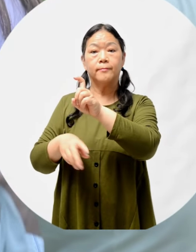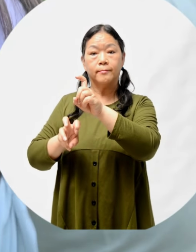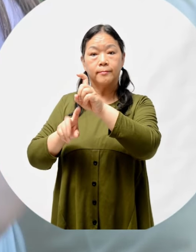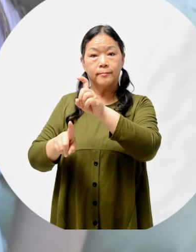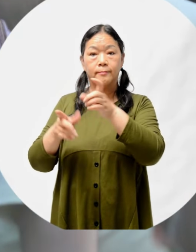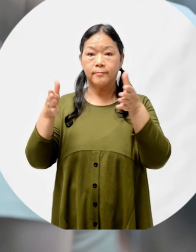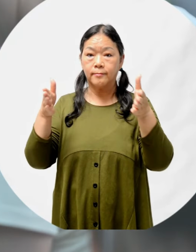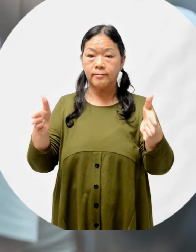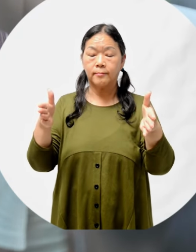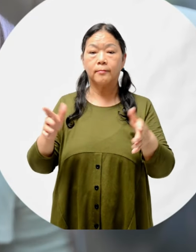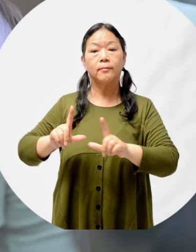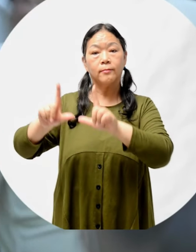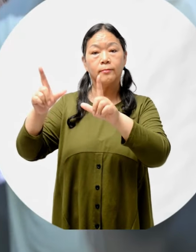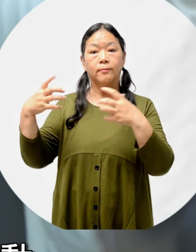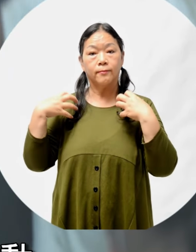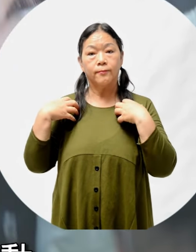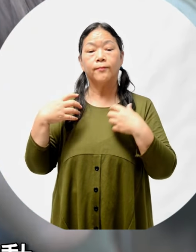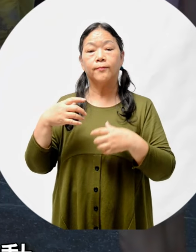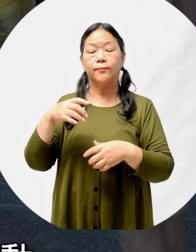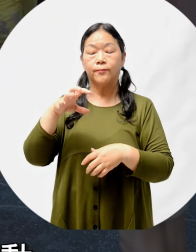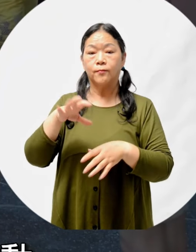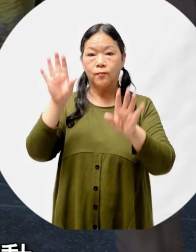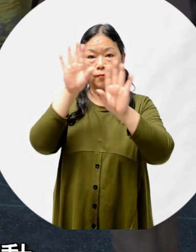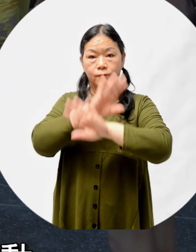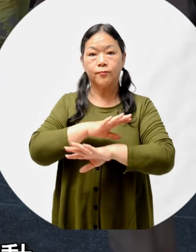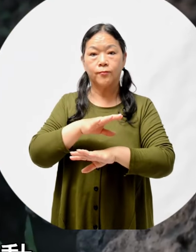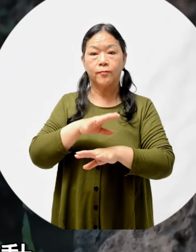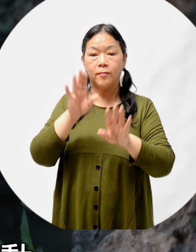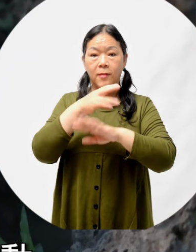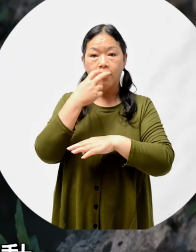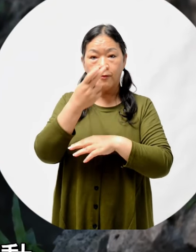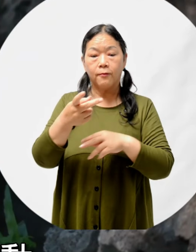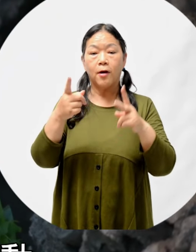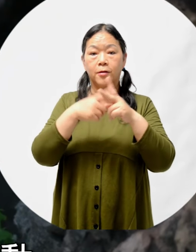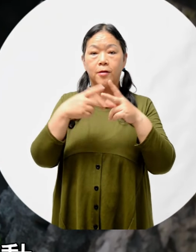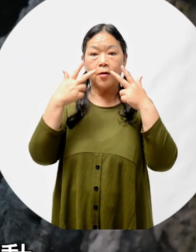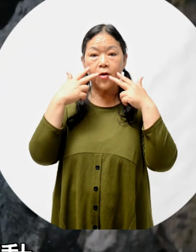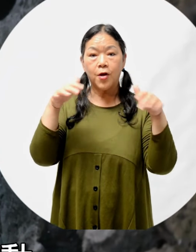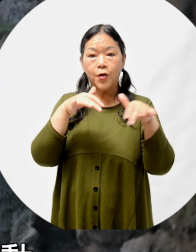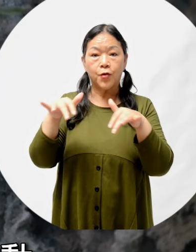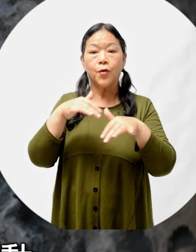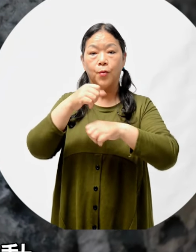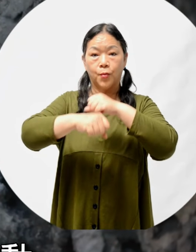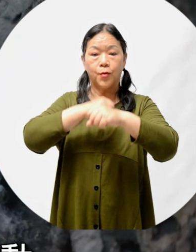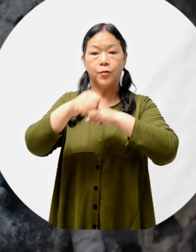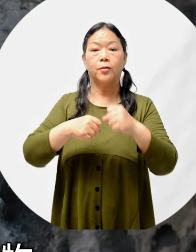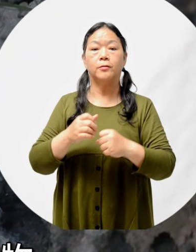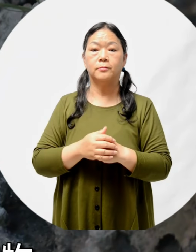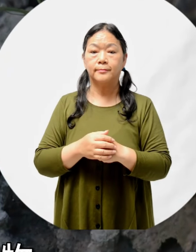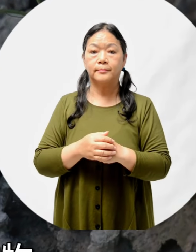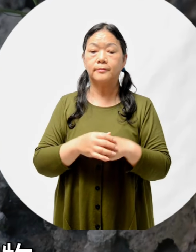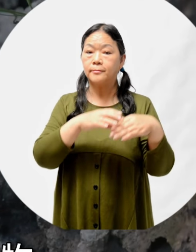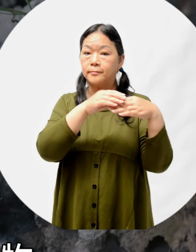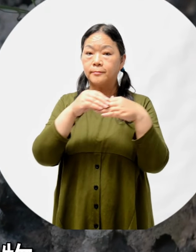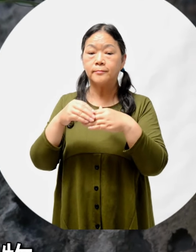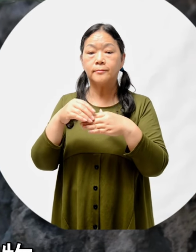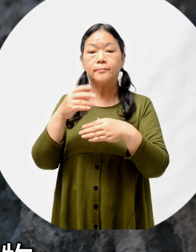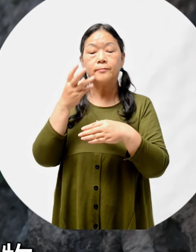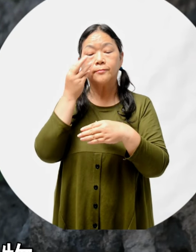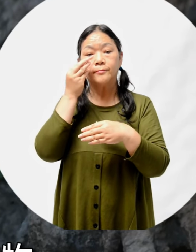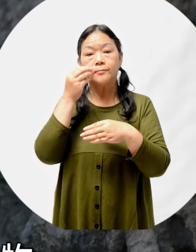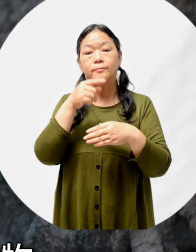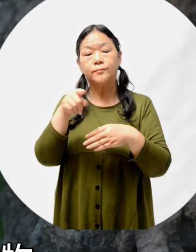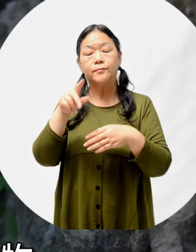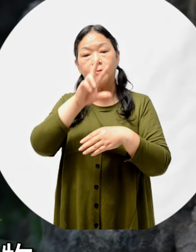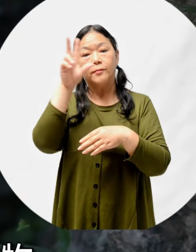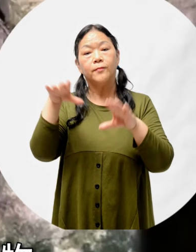至10月31日，晚上东莞处会在此举办夜访小野柳活动，带旅客天文观